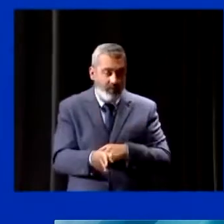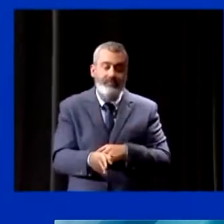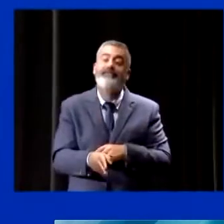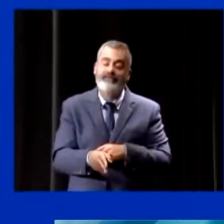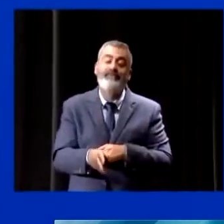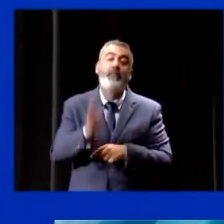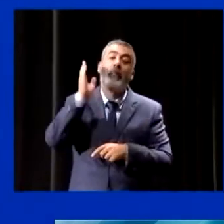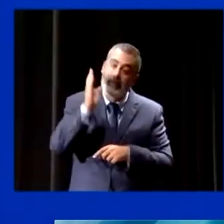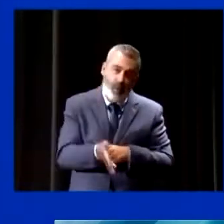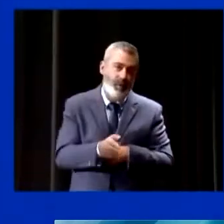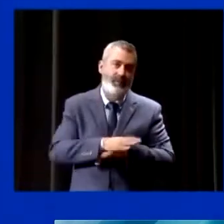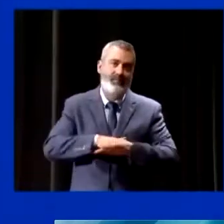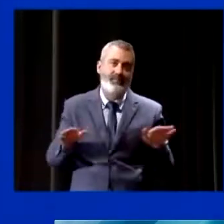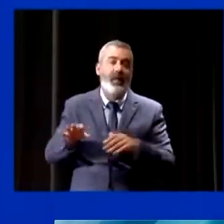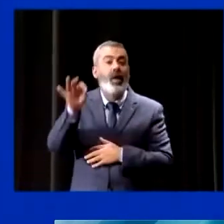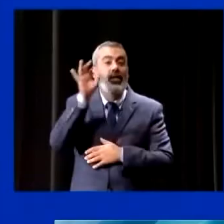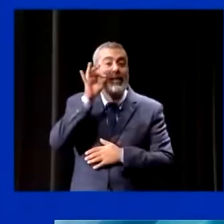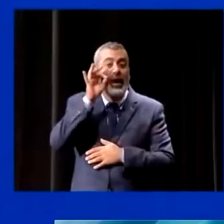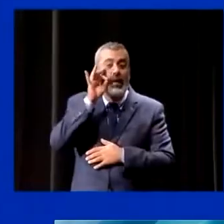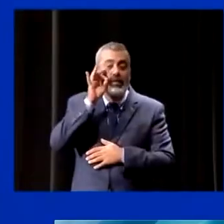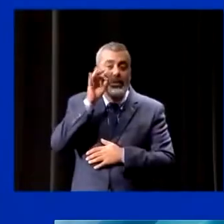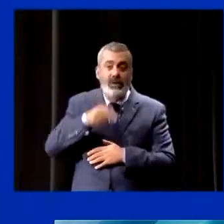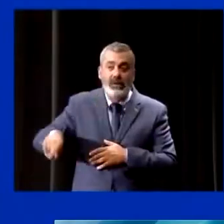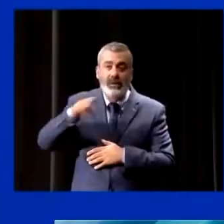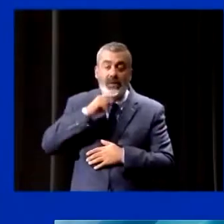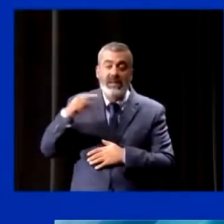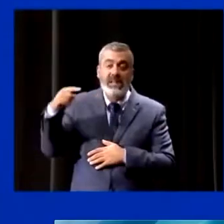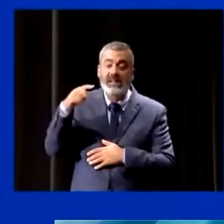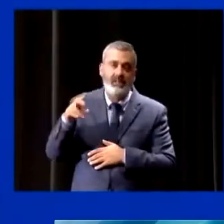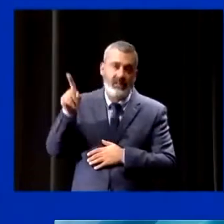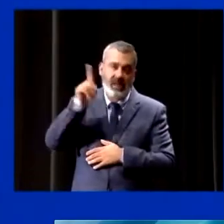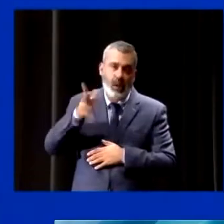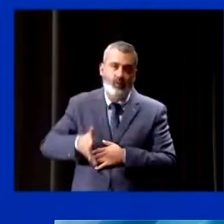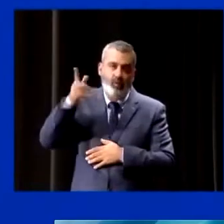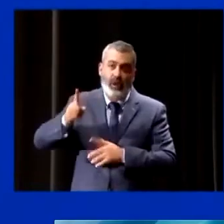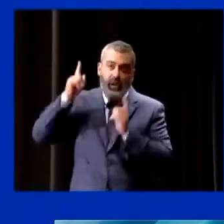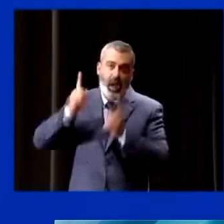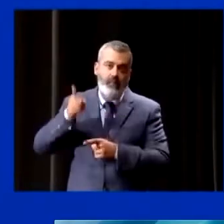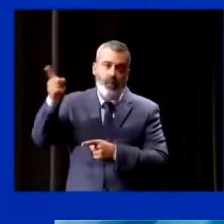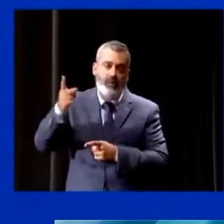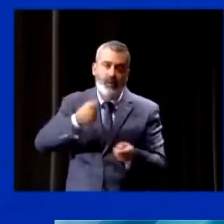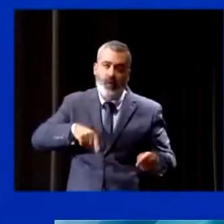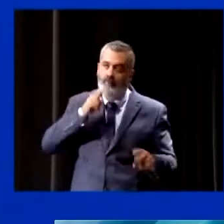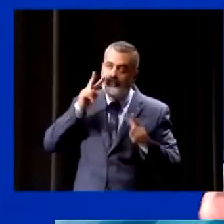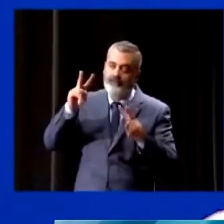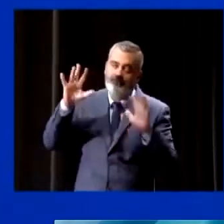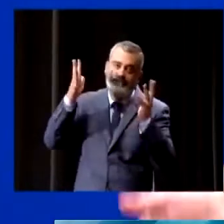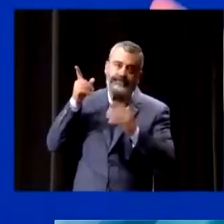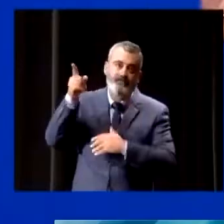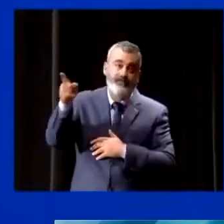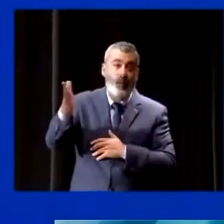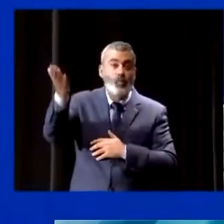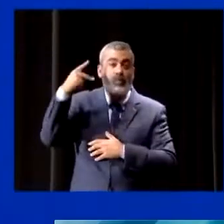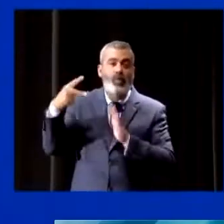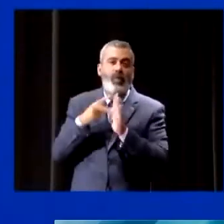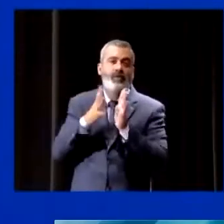στην ιστορική για τη Θεσσαλονίκη απόφαση του Κυριάκου Μητσοτάκη, το 2019, και αφού υπήρχαν